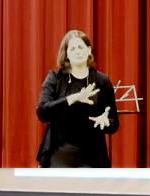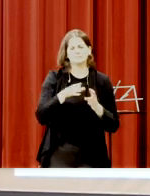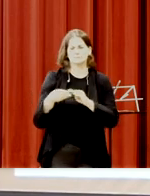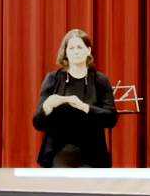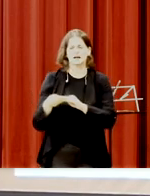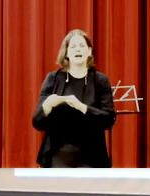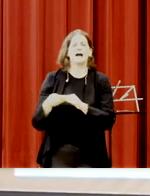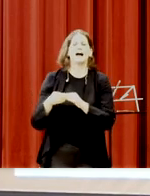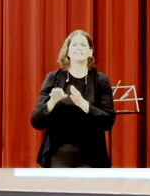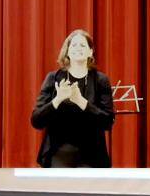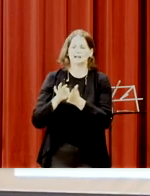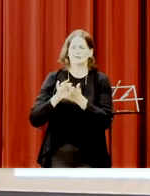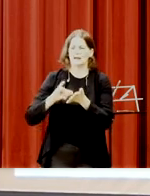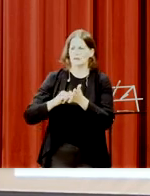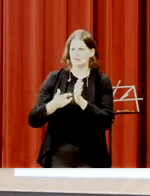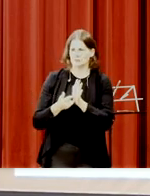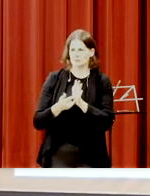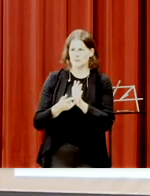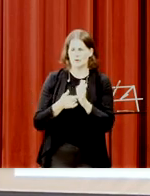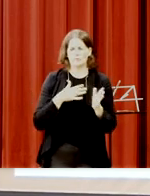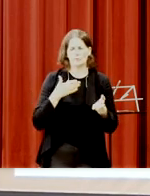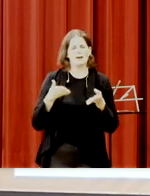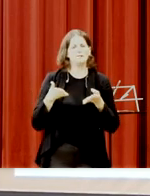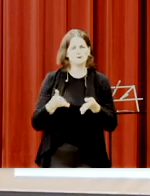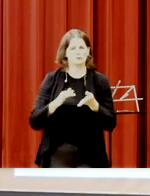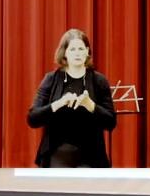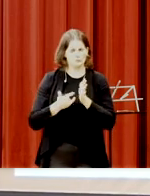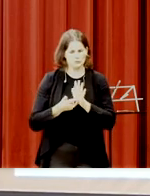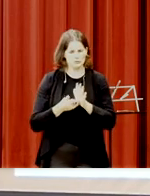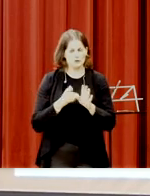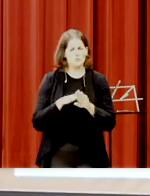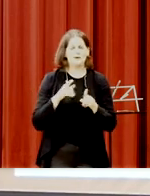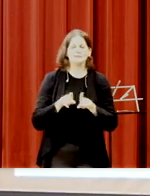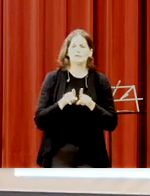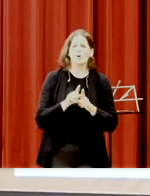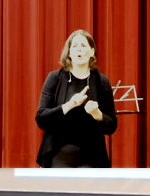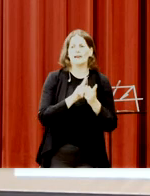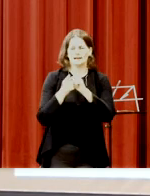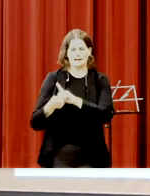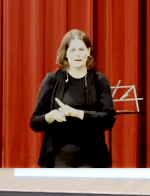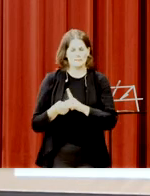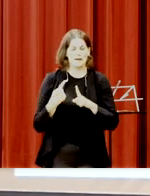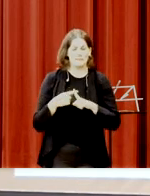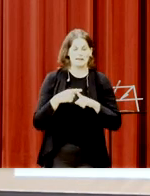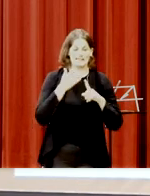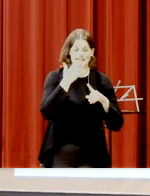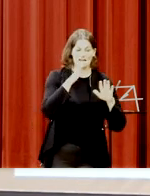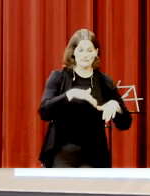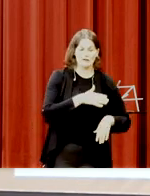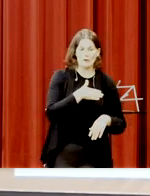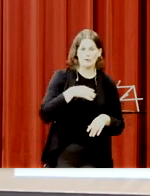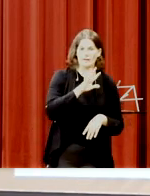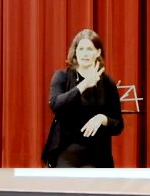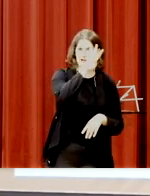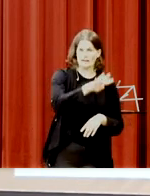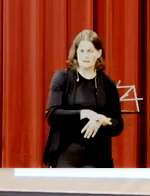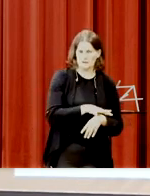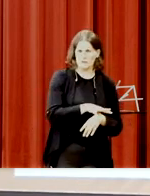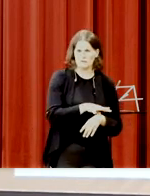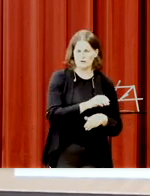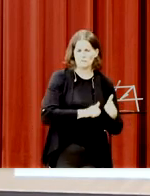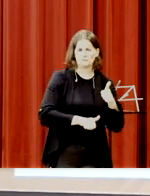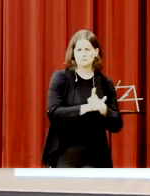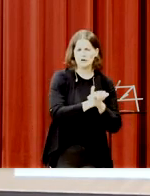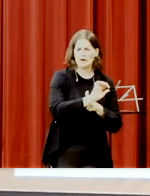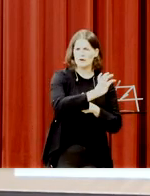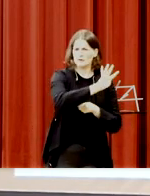que Catalunya sigui una de les 50 regions més innovadores d'Europa, podeu estar rebre segurs que no només la Rovira i Virgili, sinó tots